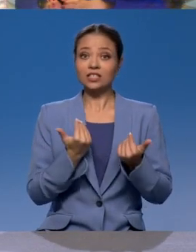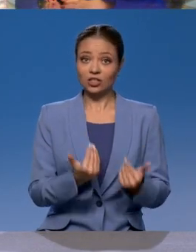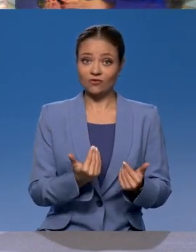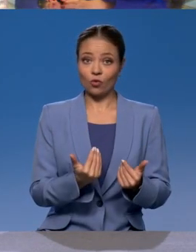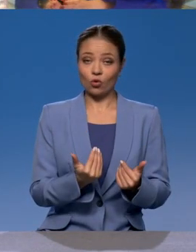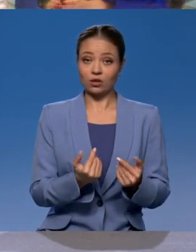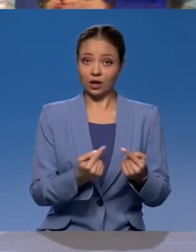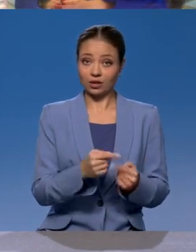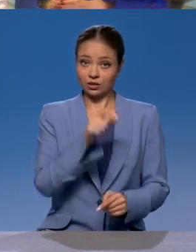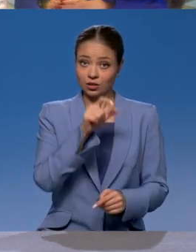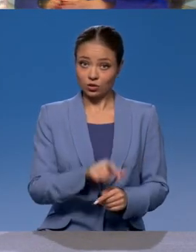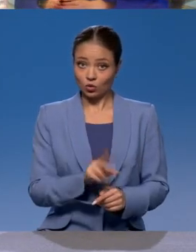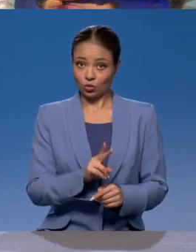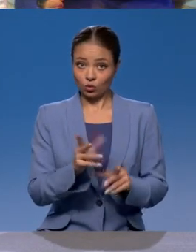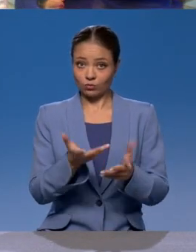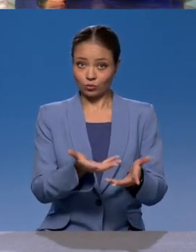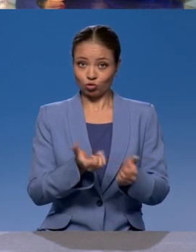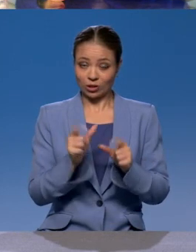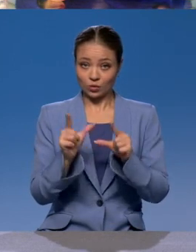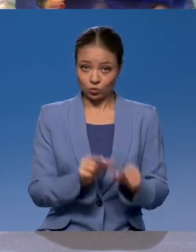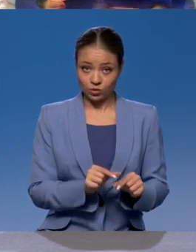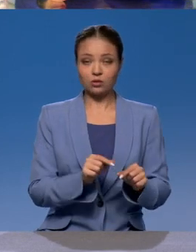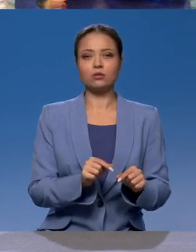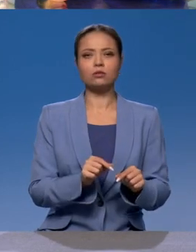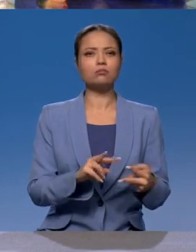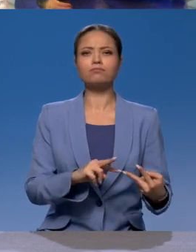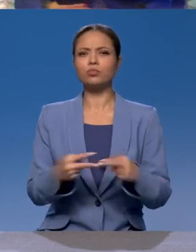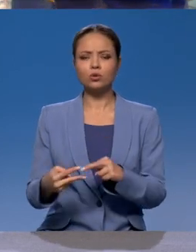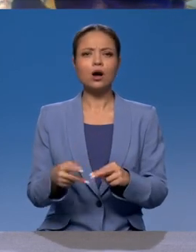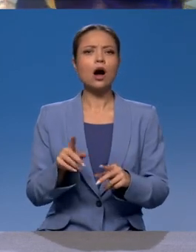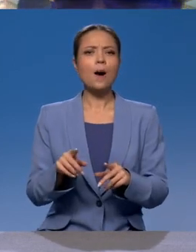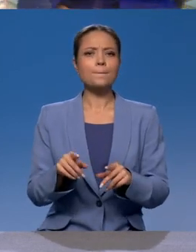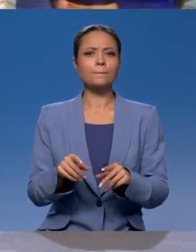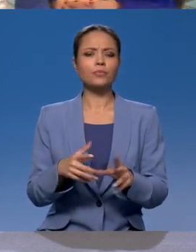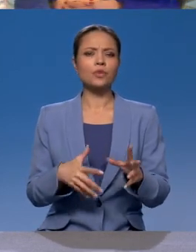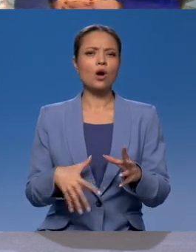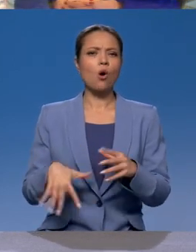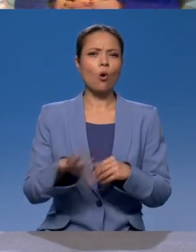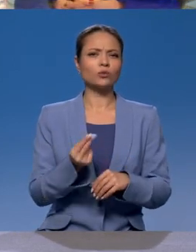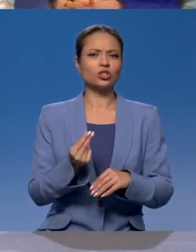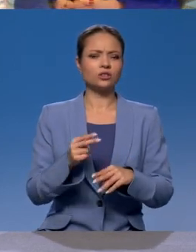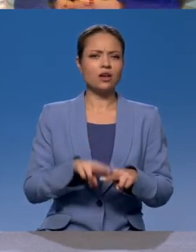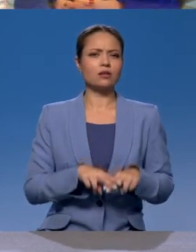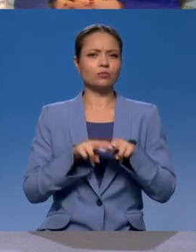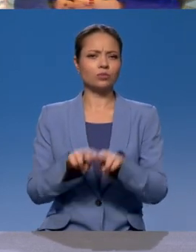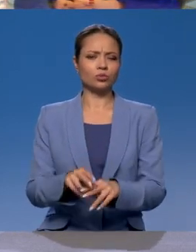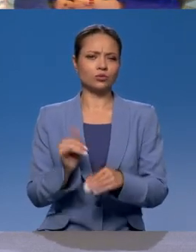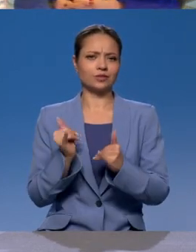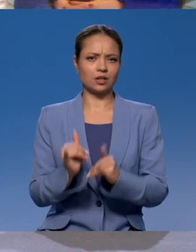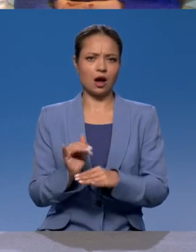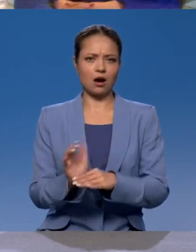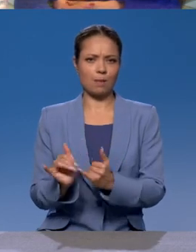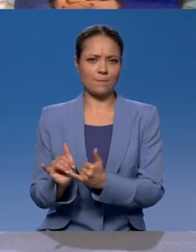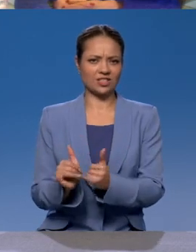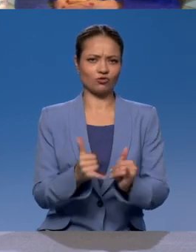конкретного лица, получающего субсидии, каким-то переводом в общих денег на счета поставщиков услуги. Они